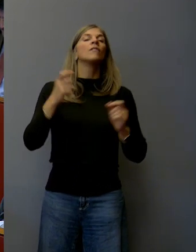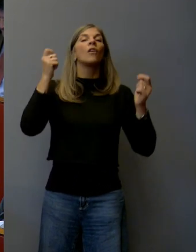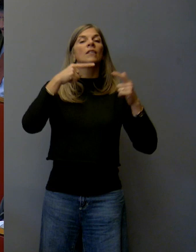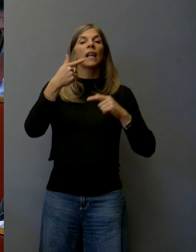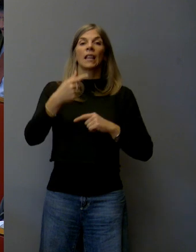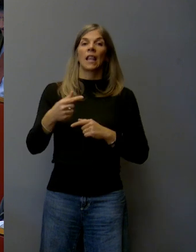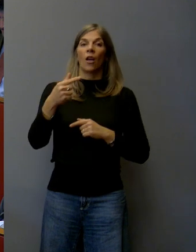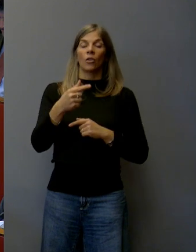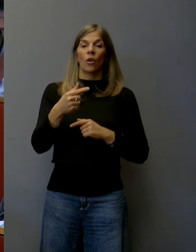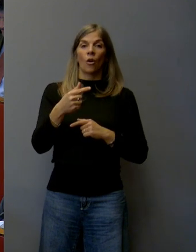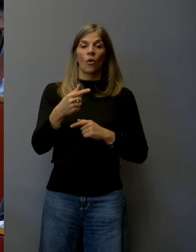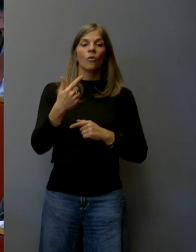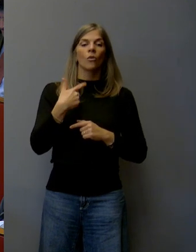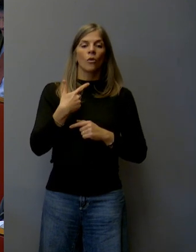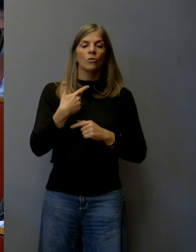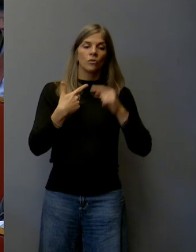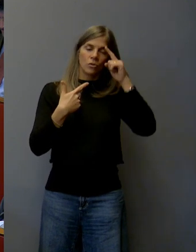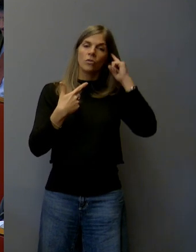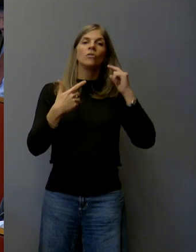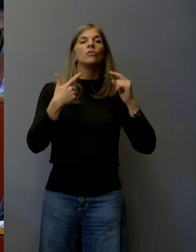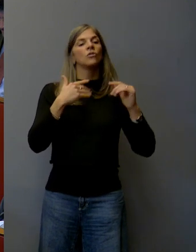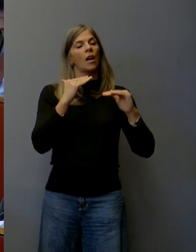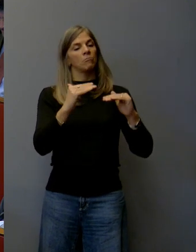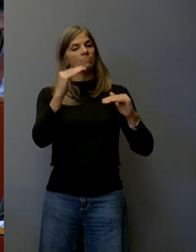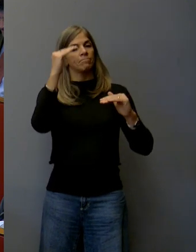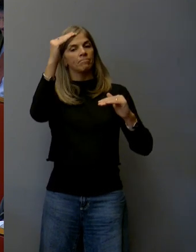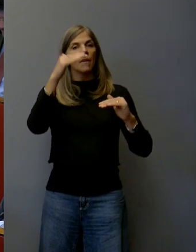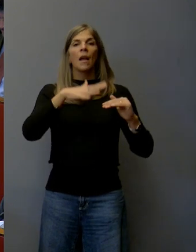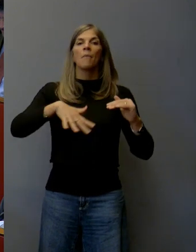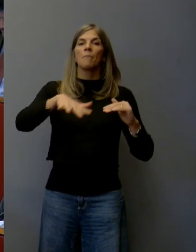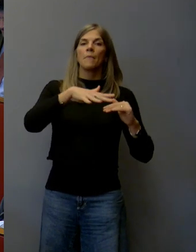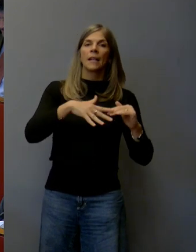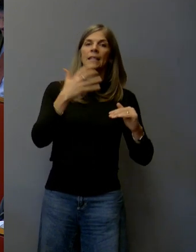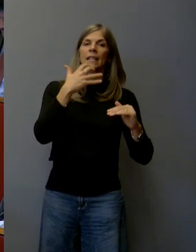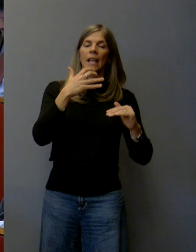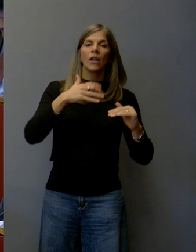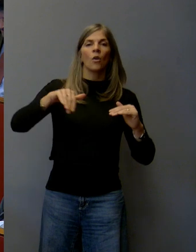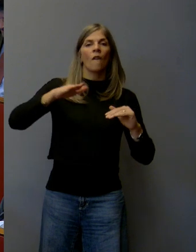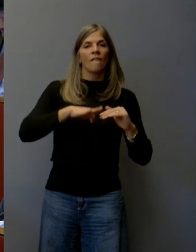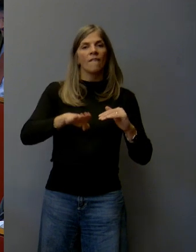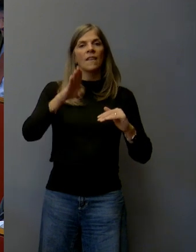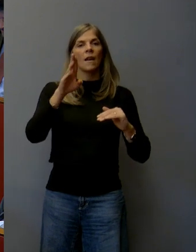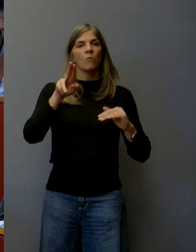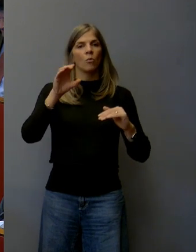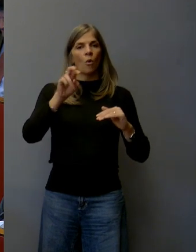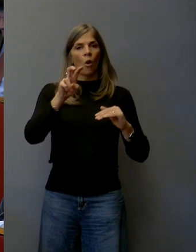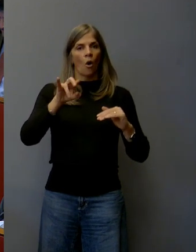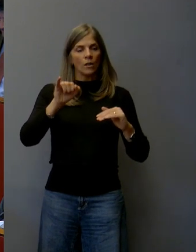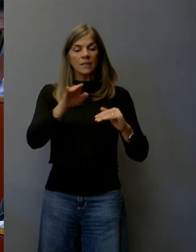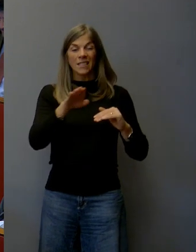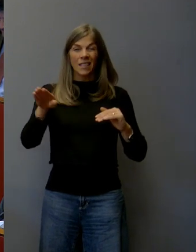ha questi livelli a piazza Di quindi la parte via Buozzi piazza Di sale su via